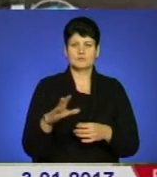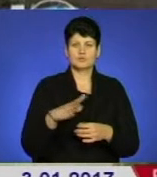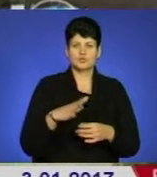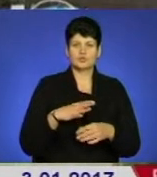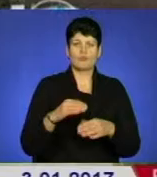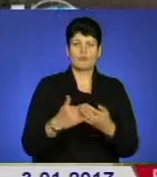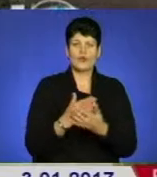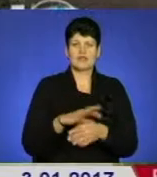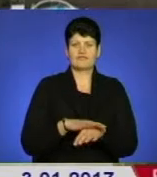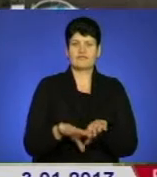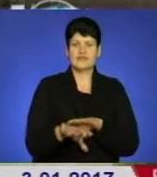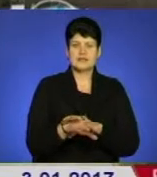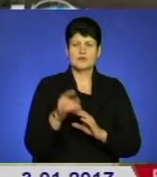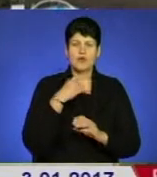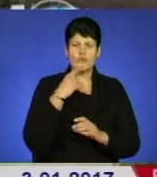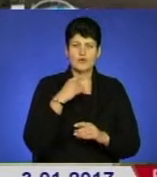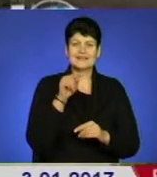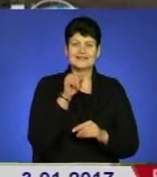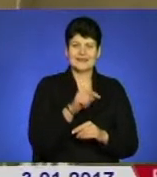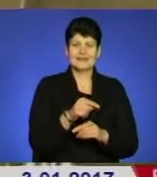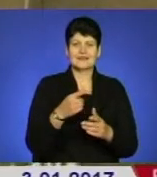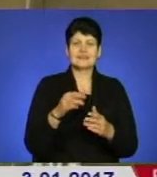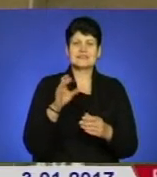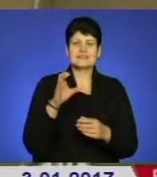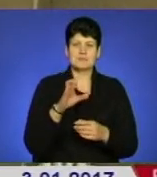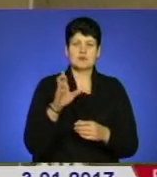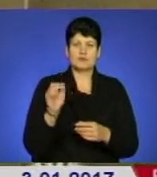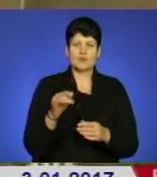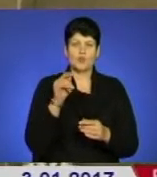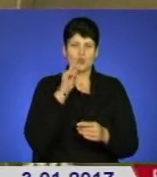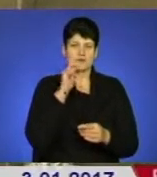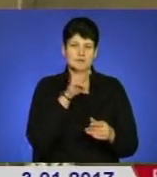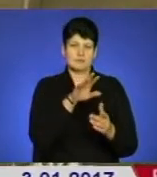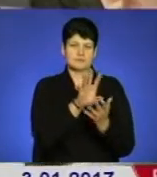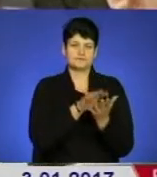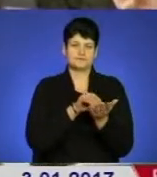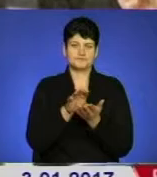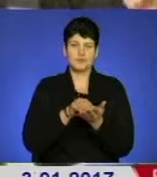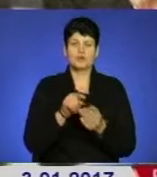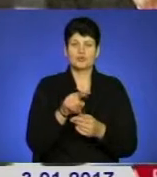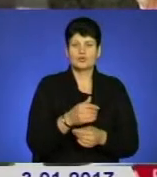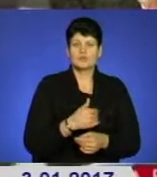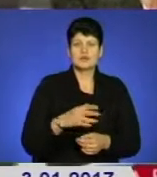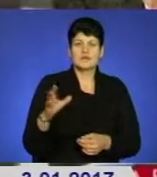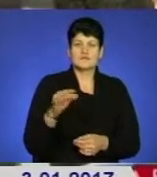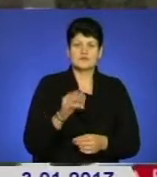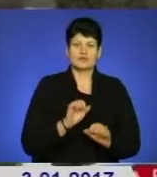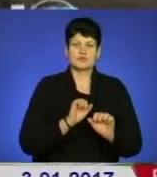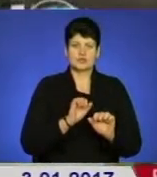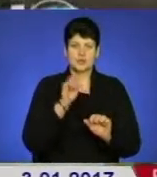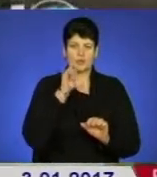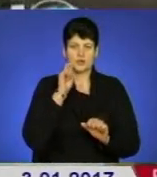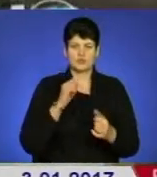медалей. Чоловік каже, на таких, як Степан Бандера, українцям треба рівнятися. Того і бажає усім, хто нині захищає Україну на